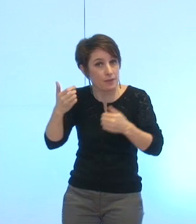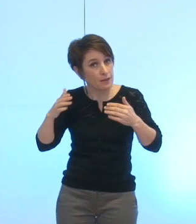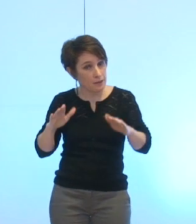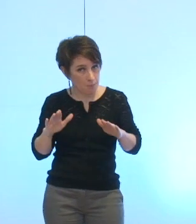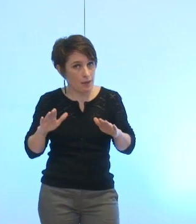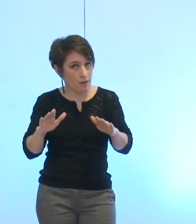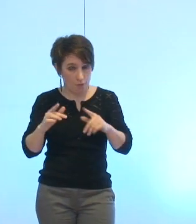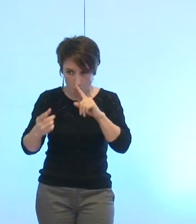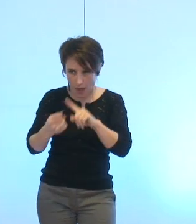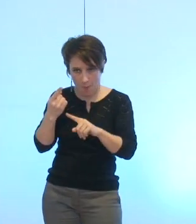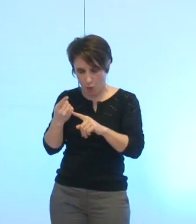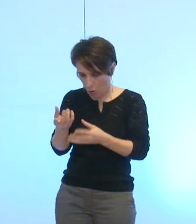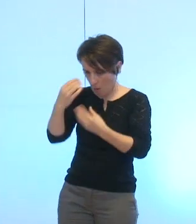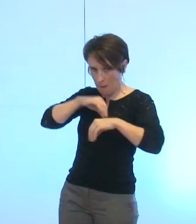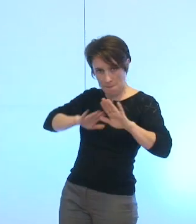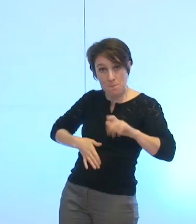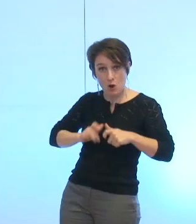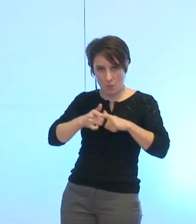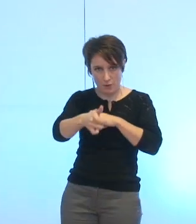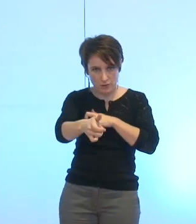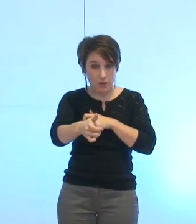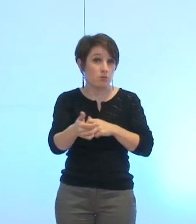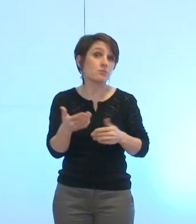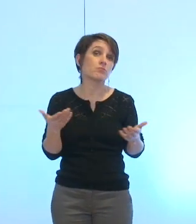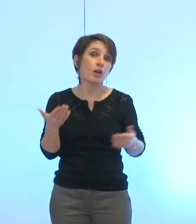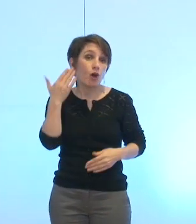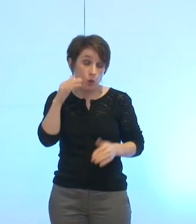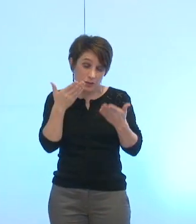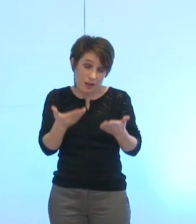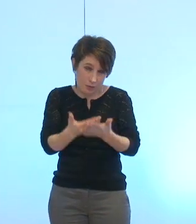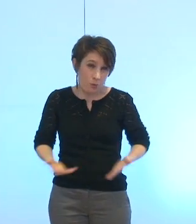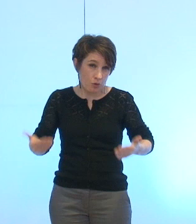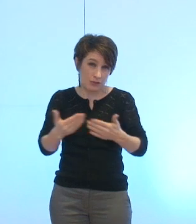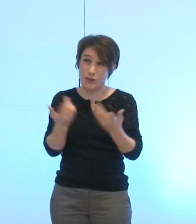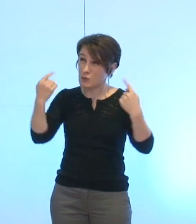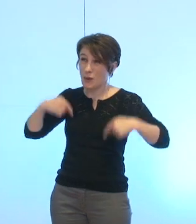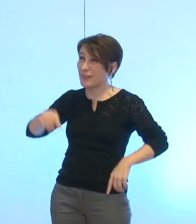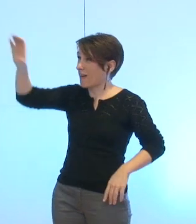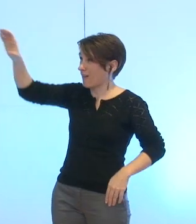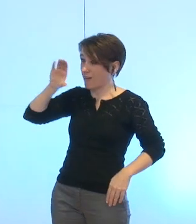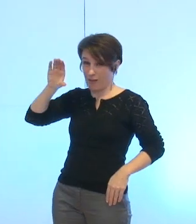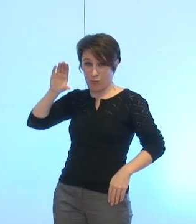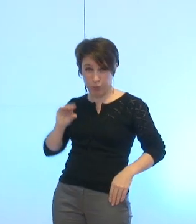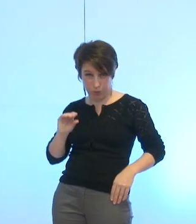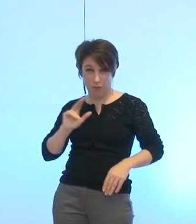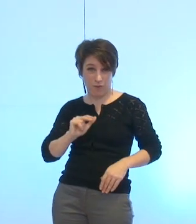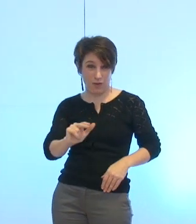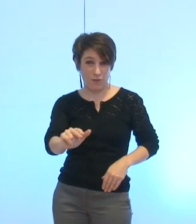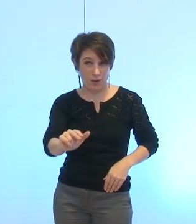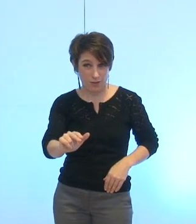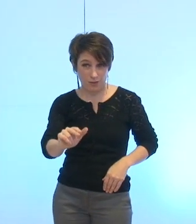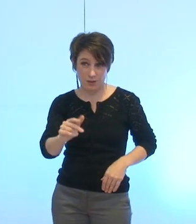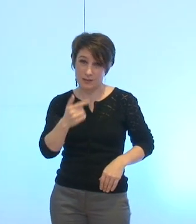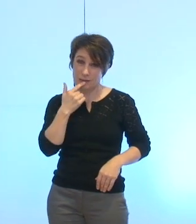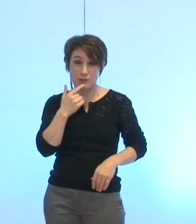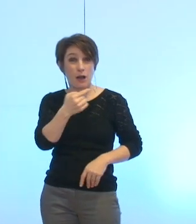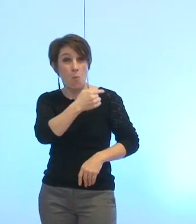nous connaissons lourdement impacté par la baisse desutr dotation de l'État un impact record dépassant les 40 millions d'euros pour les